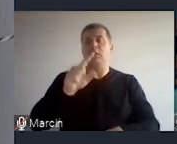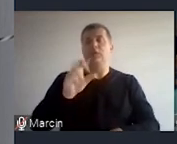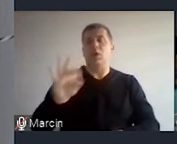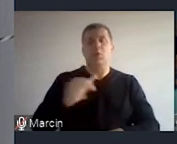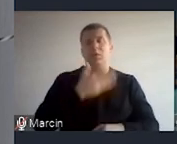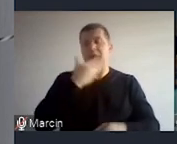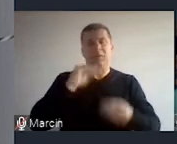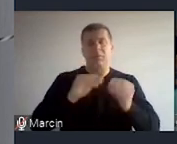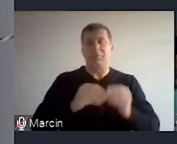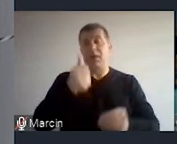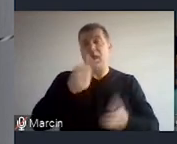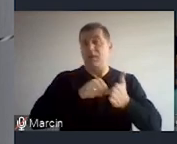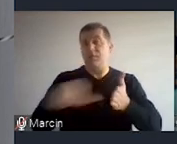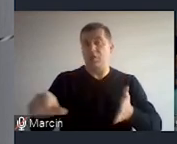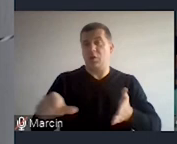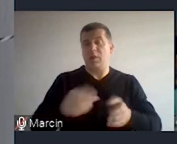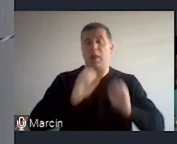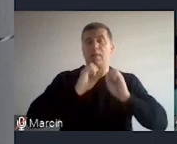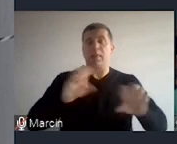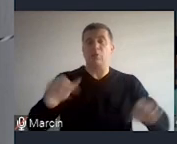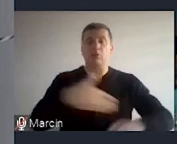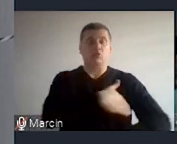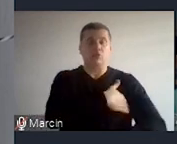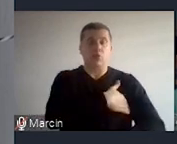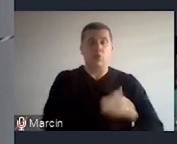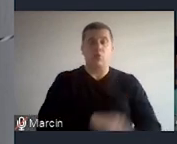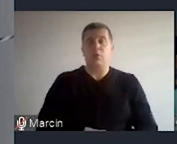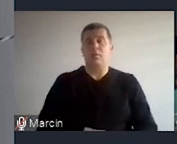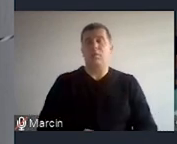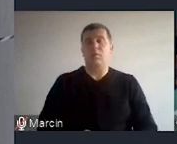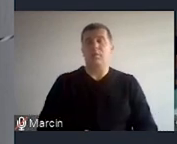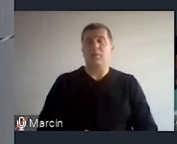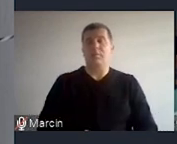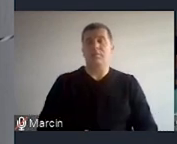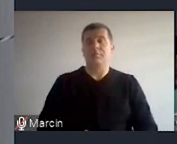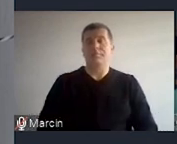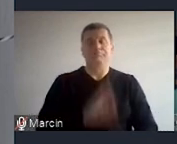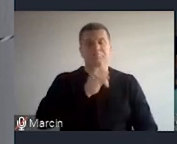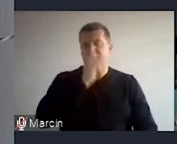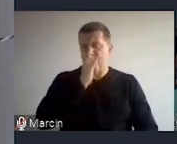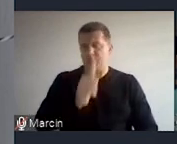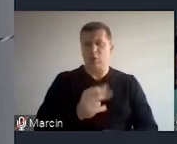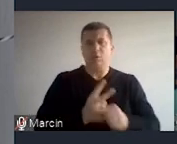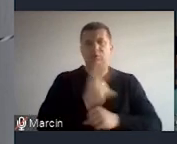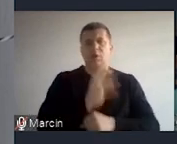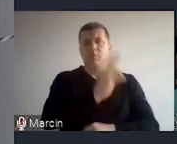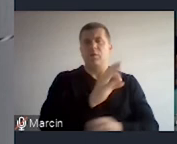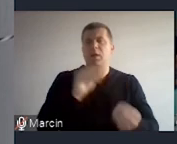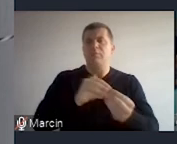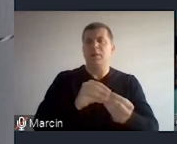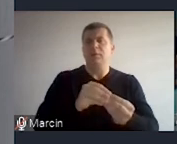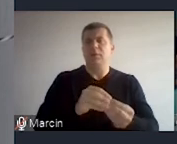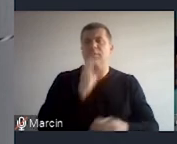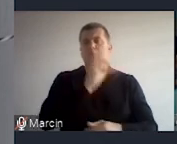Jest natomiast jeden wyjątek dotyczący nauczycieli szkół, którzy nie mogą przekroczyć swojego pensum,